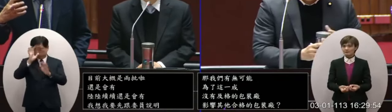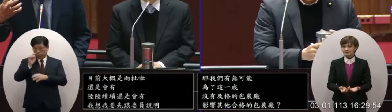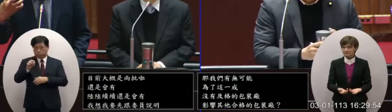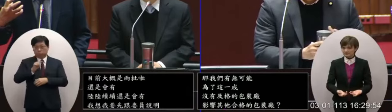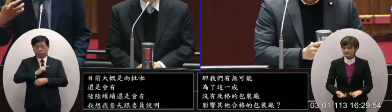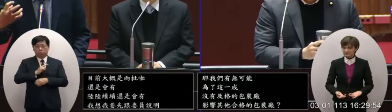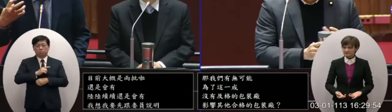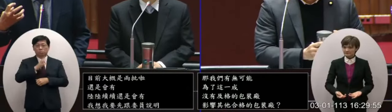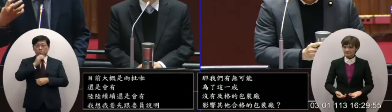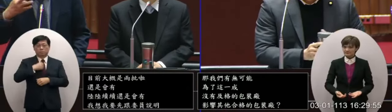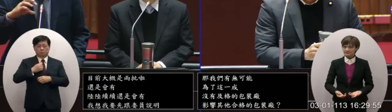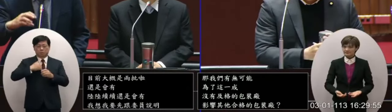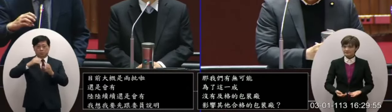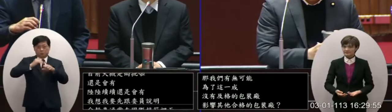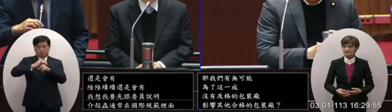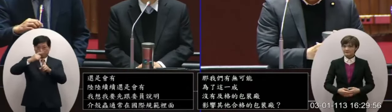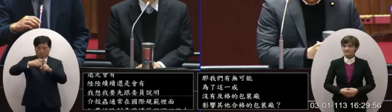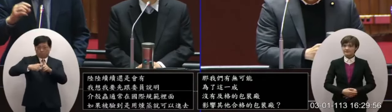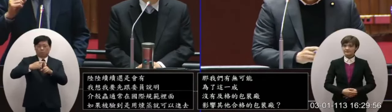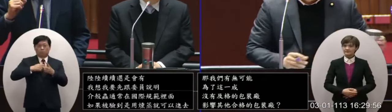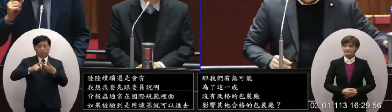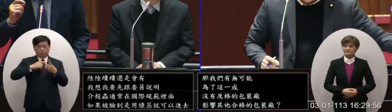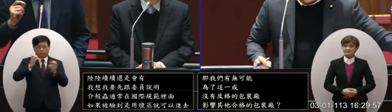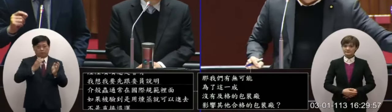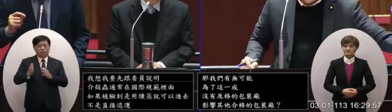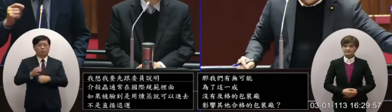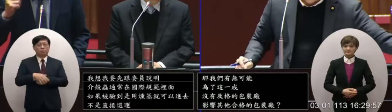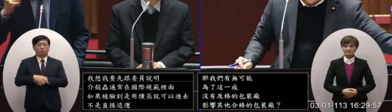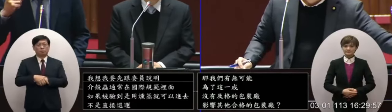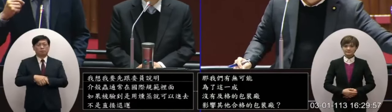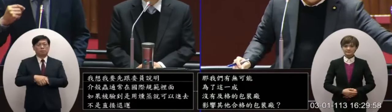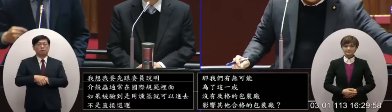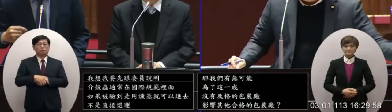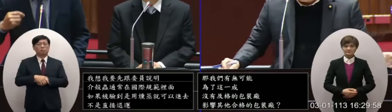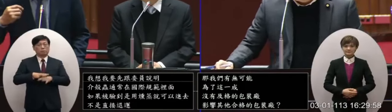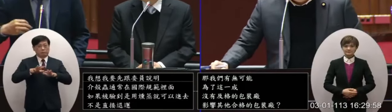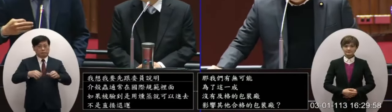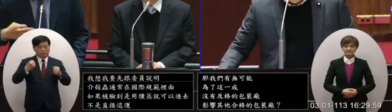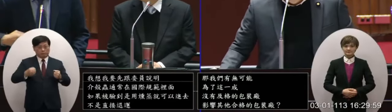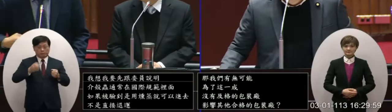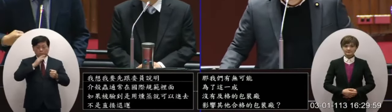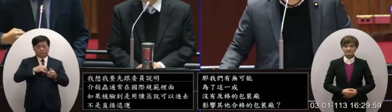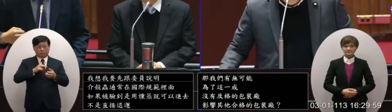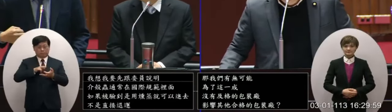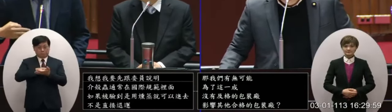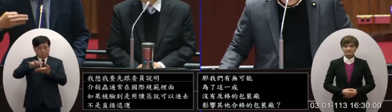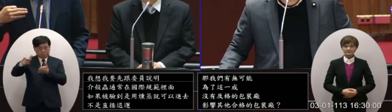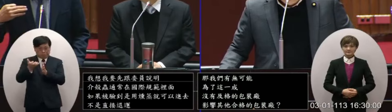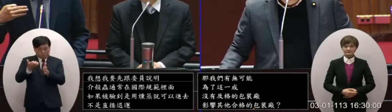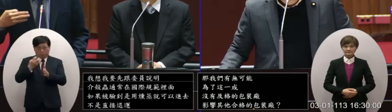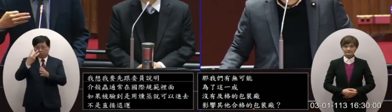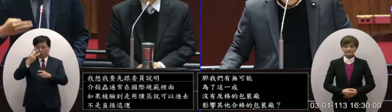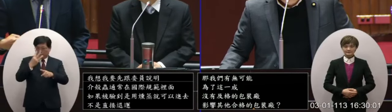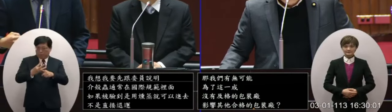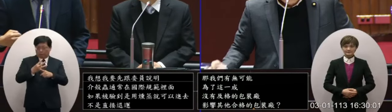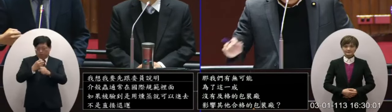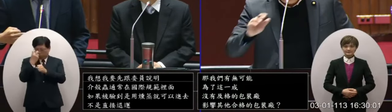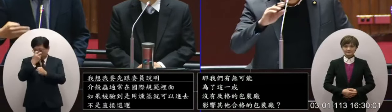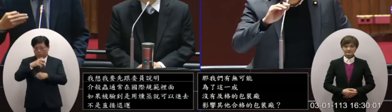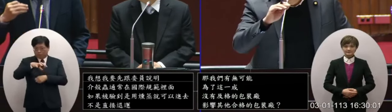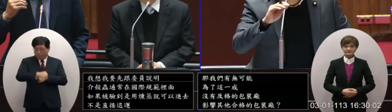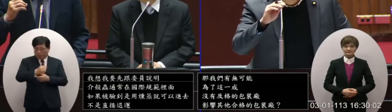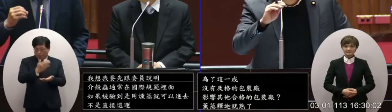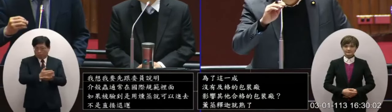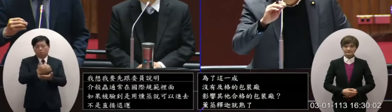你的 方法、 成熟度跟它的方法哈、哦。所以我们现在就是在边境3倍的把关， 所以能够拦截一部